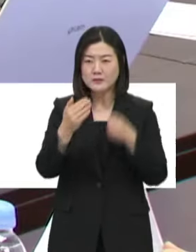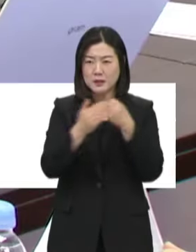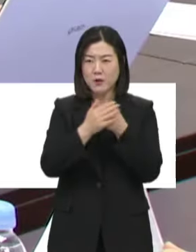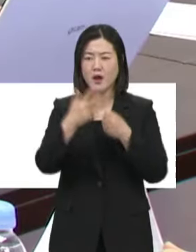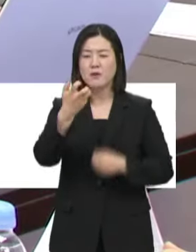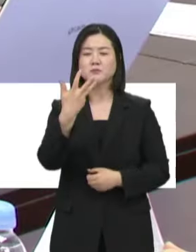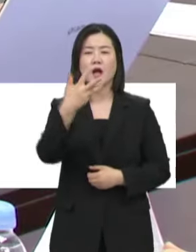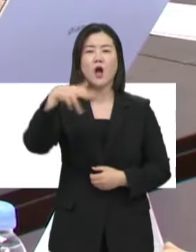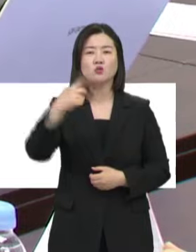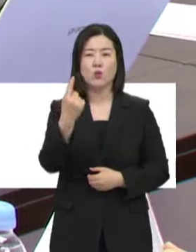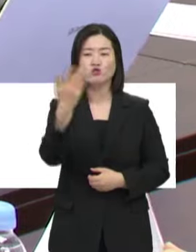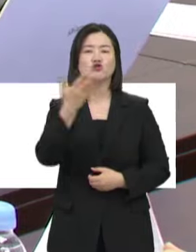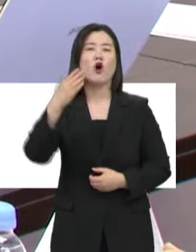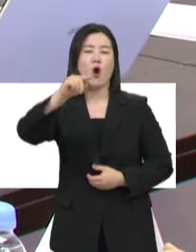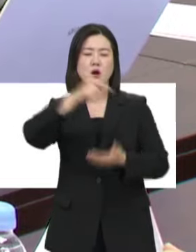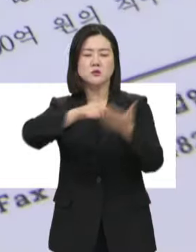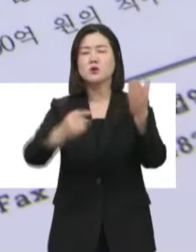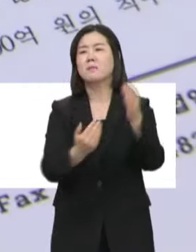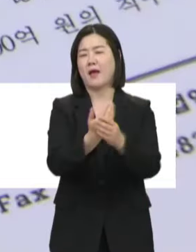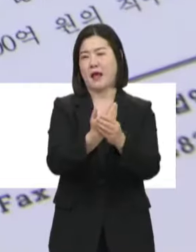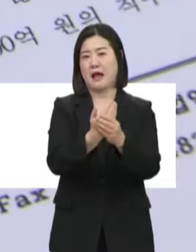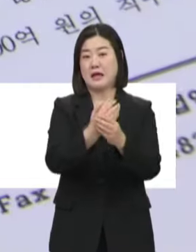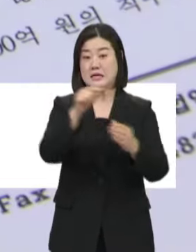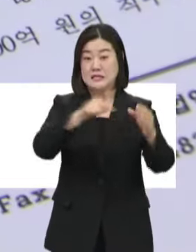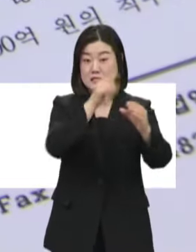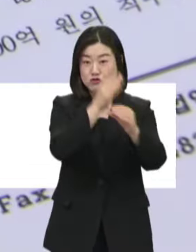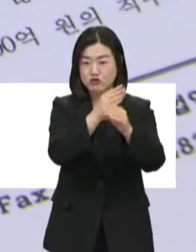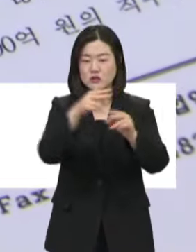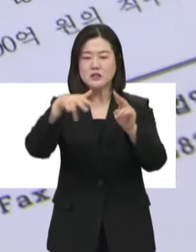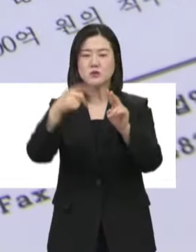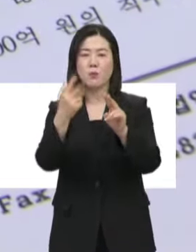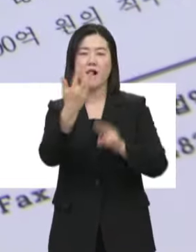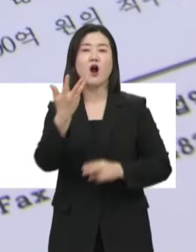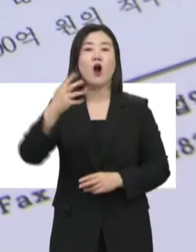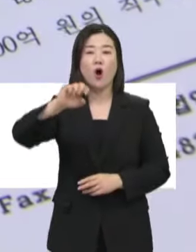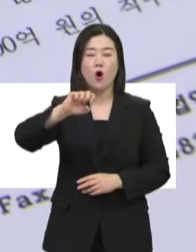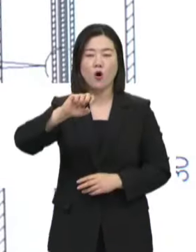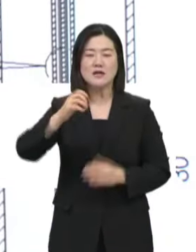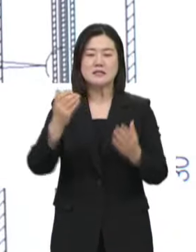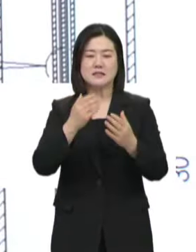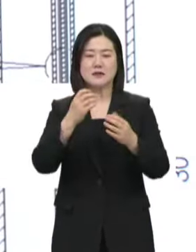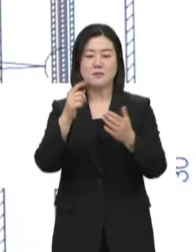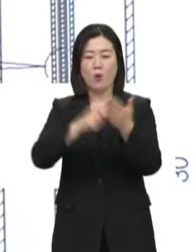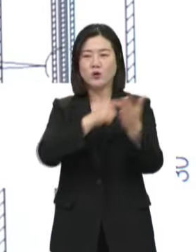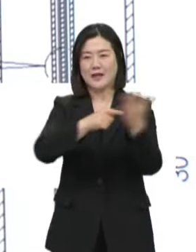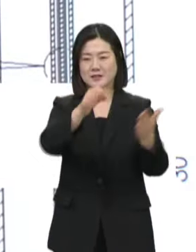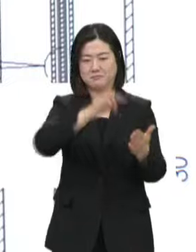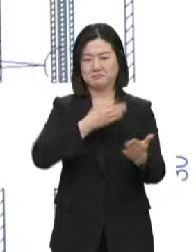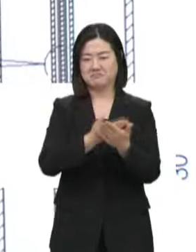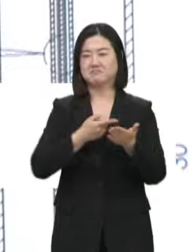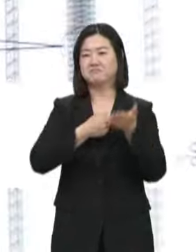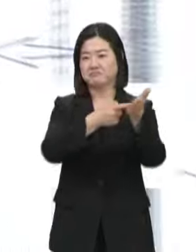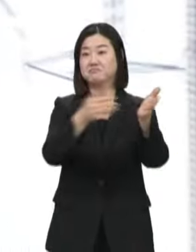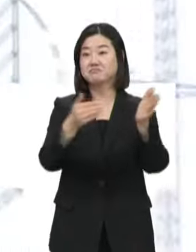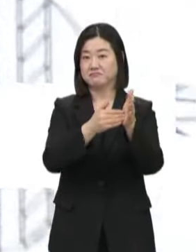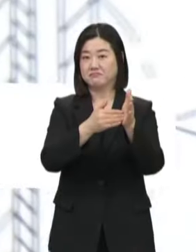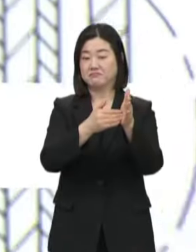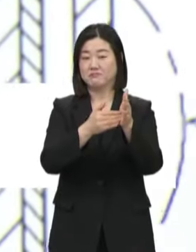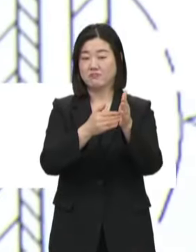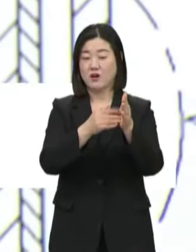84조 9천억 원의 손실이 발생했다며이 가운데 2조 8천억 원을 직무발명 보상금으로 청구했습니다